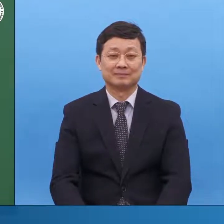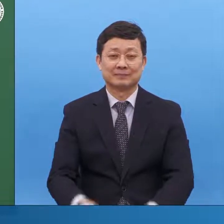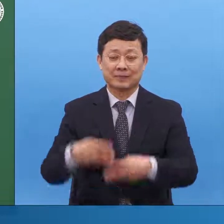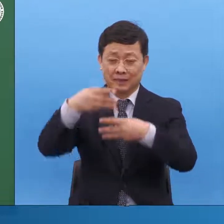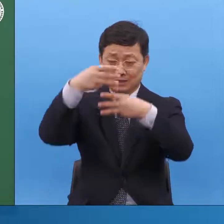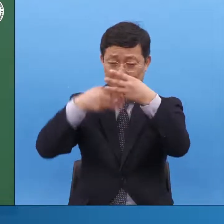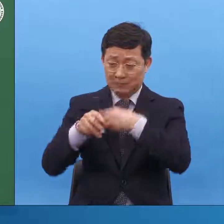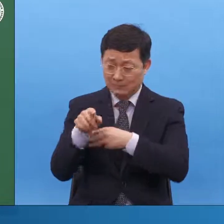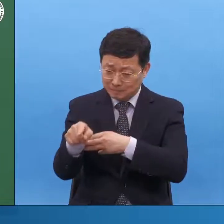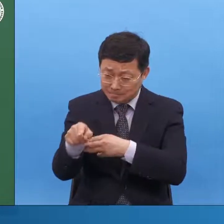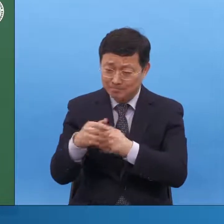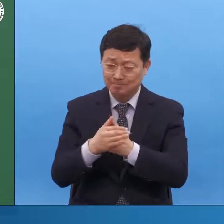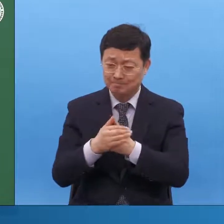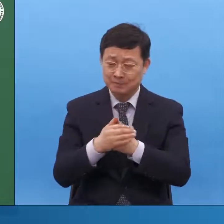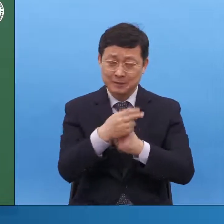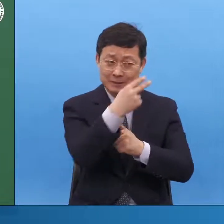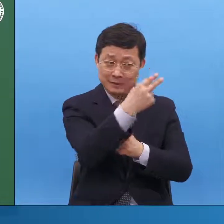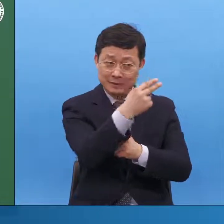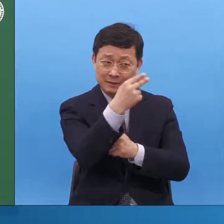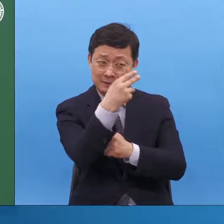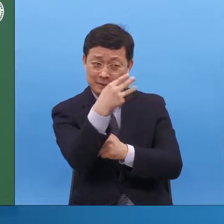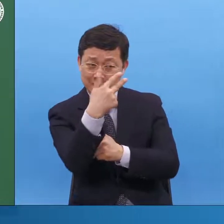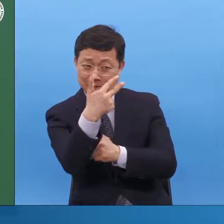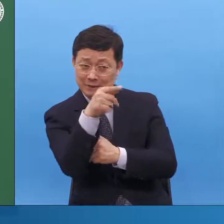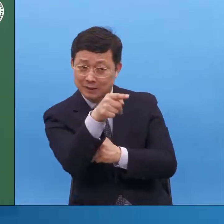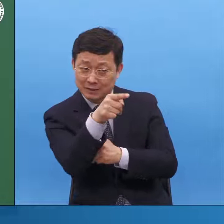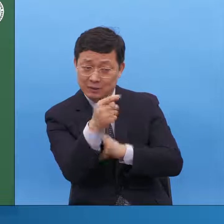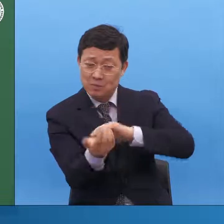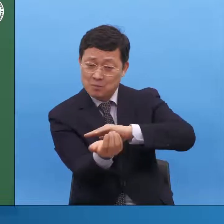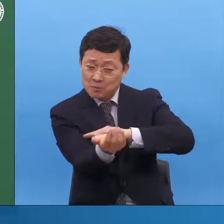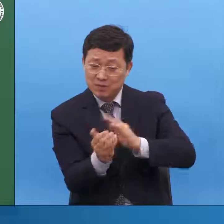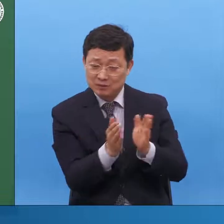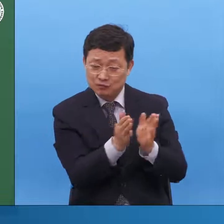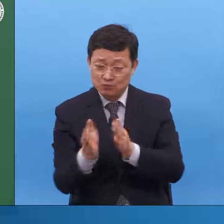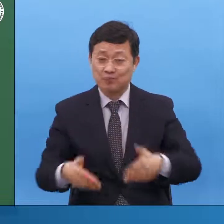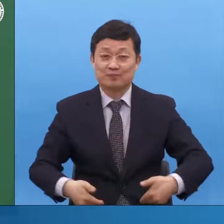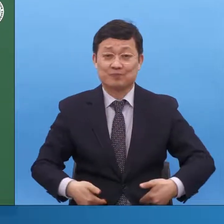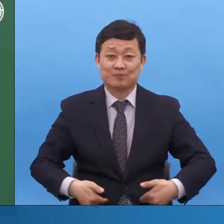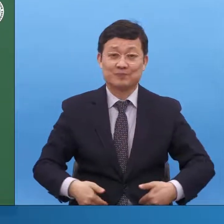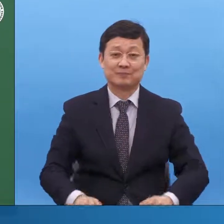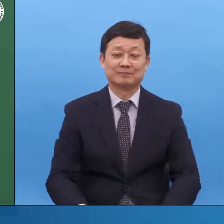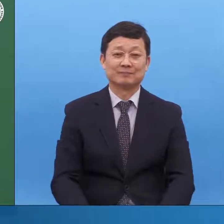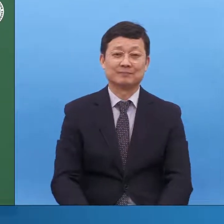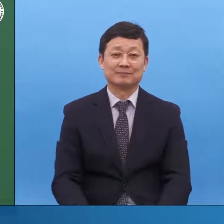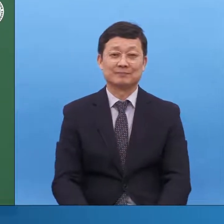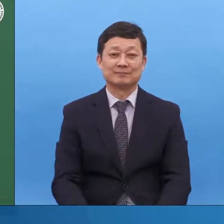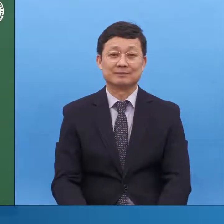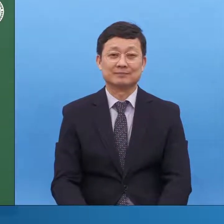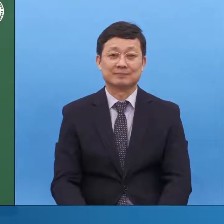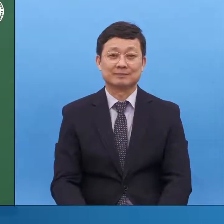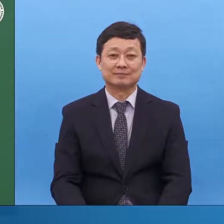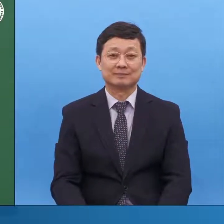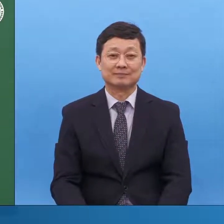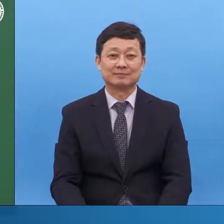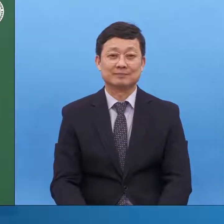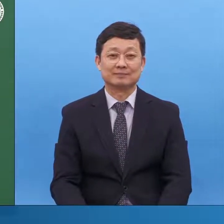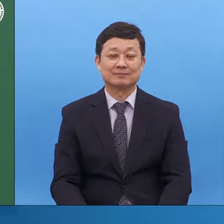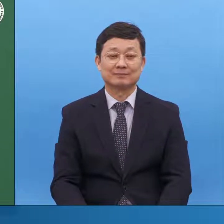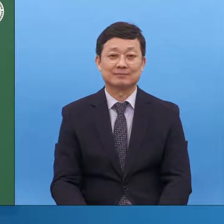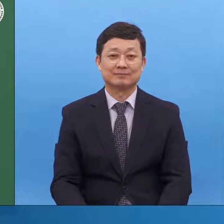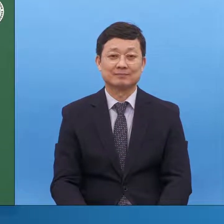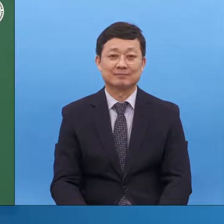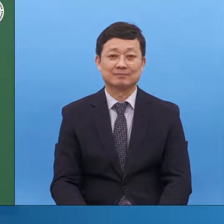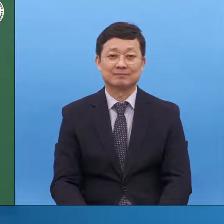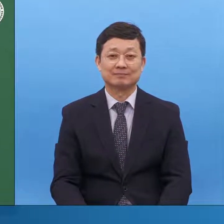바로 2, 3일 준비해야 돼요. That you must directly begin preparation for the 237 nations. 여러분들은 지금 이